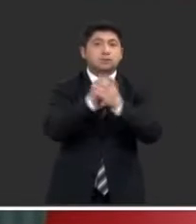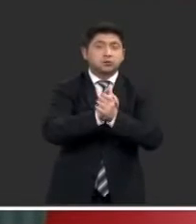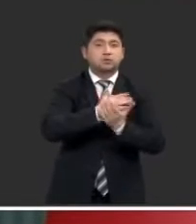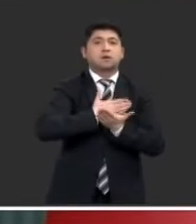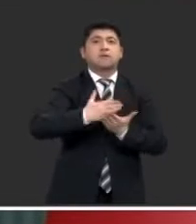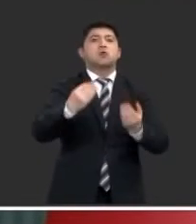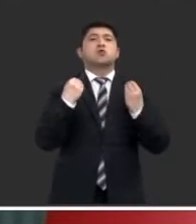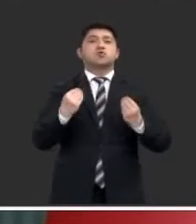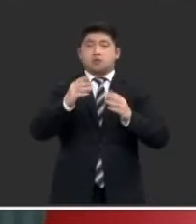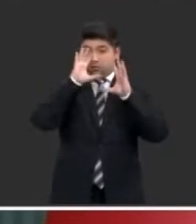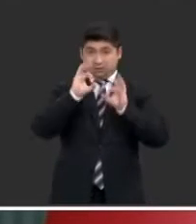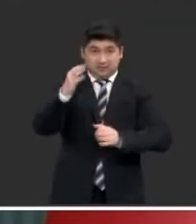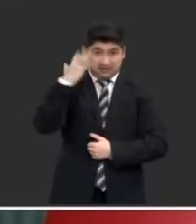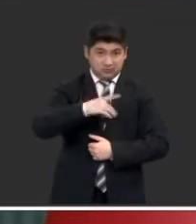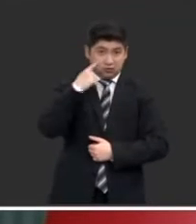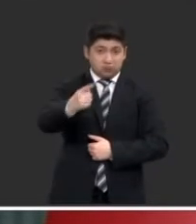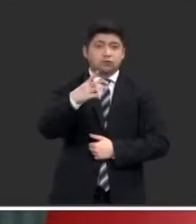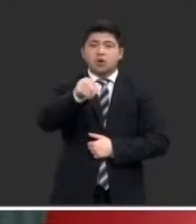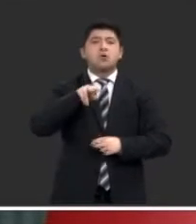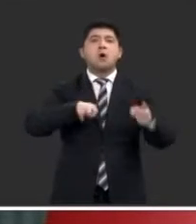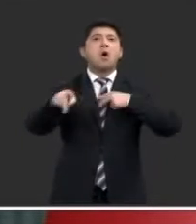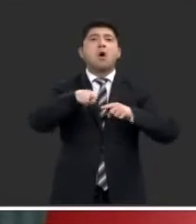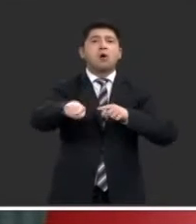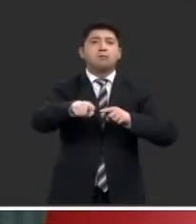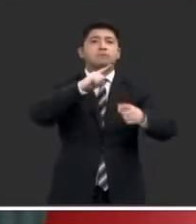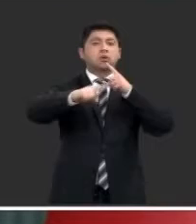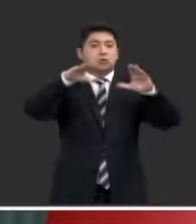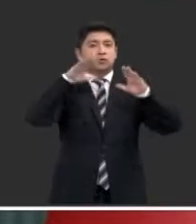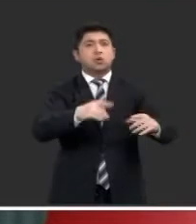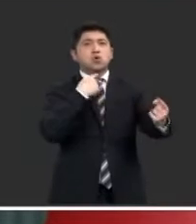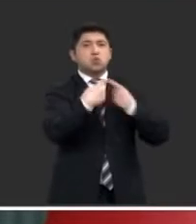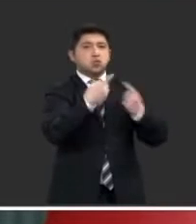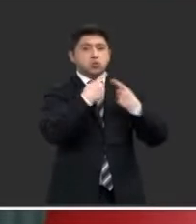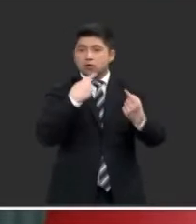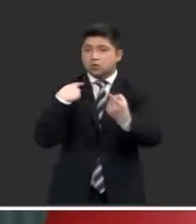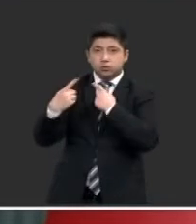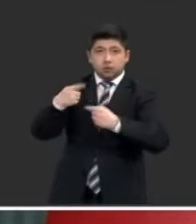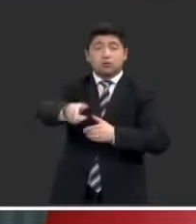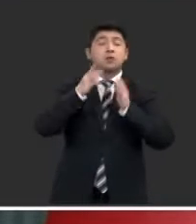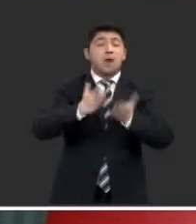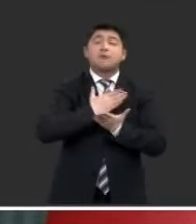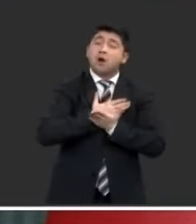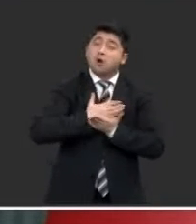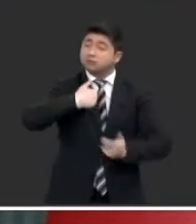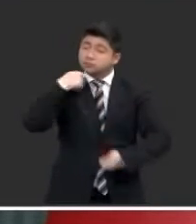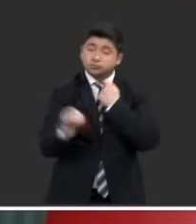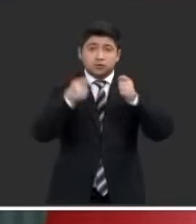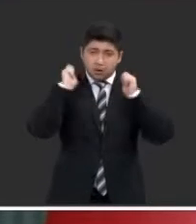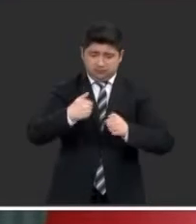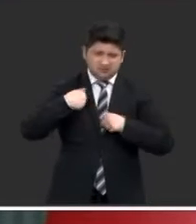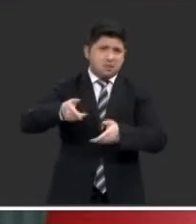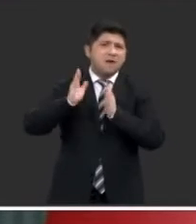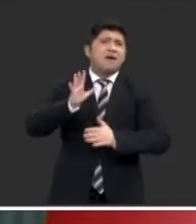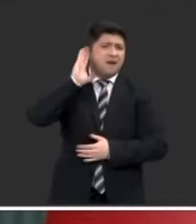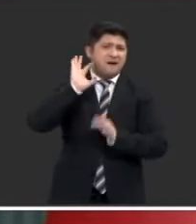istikrarın temini için çok yönlü diplomatik girişimler imizi kesintisi sürdürdük sürdürüyoruz